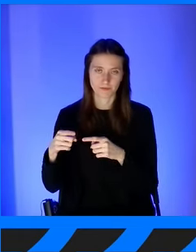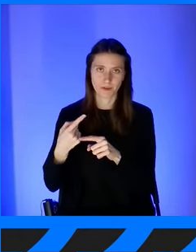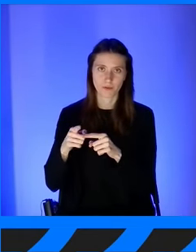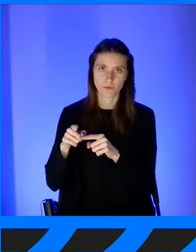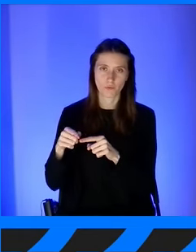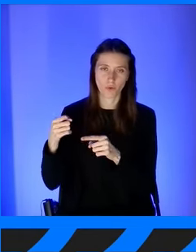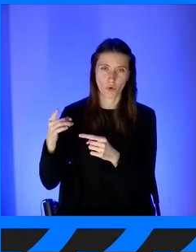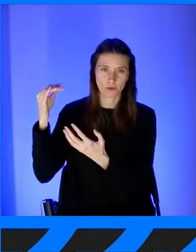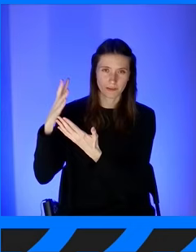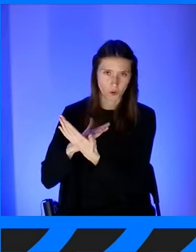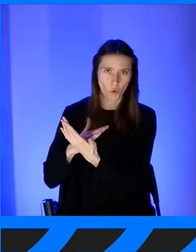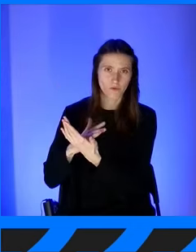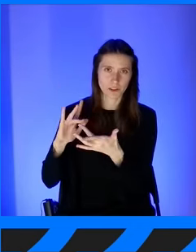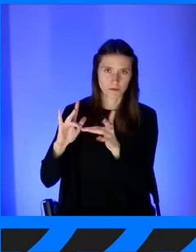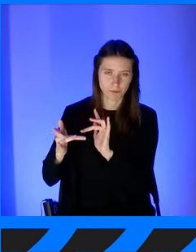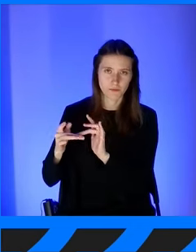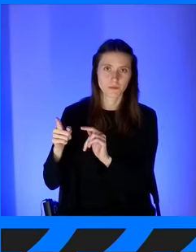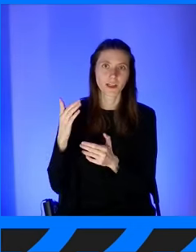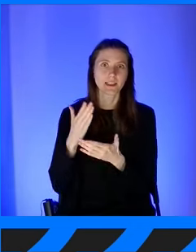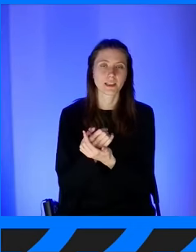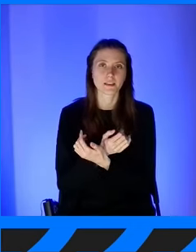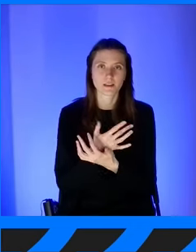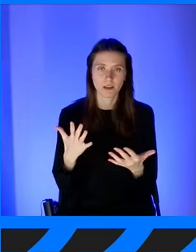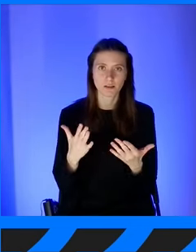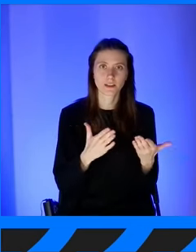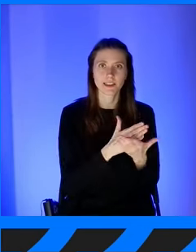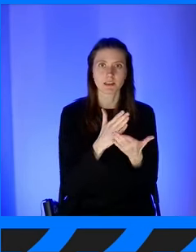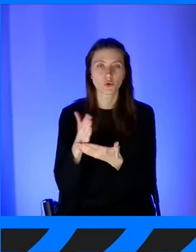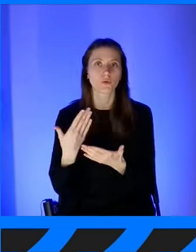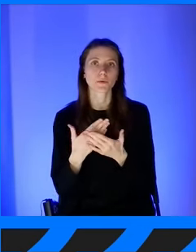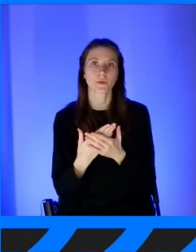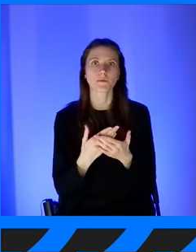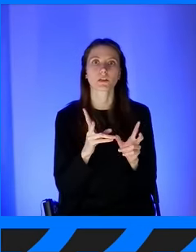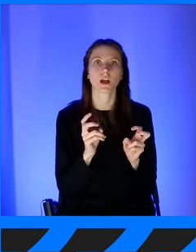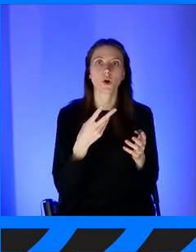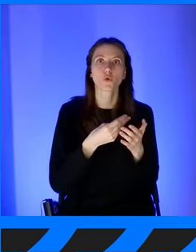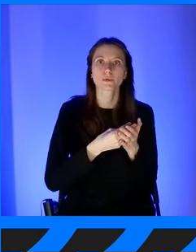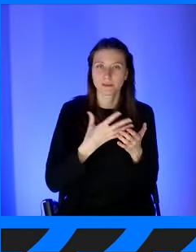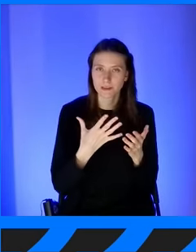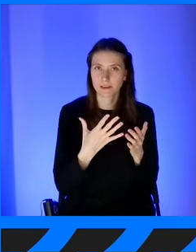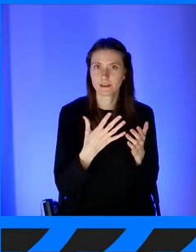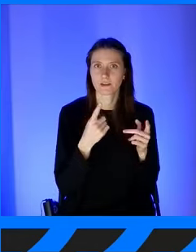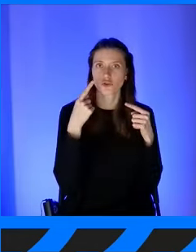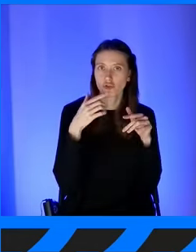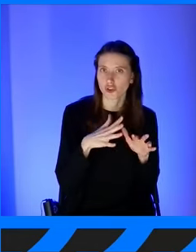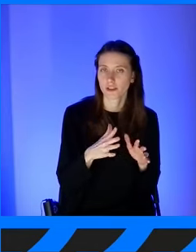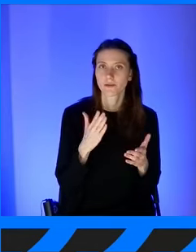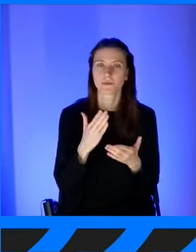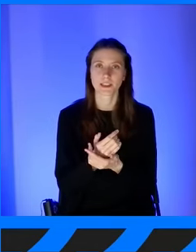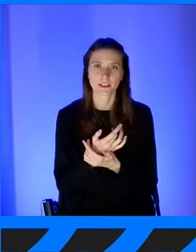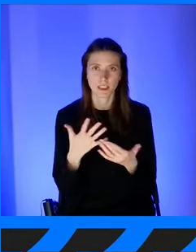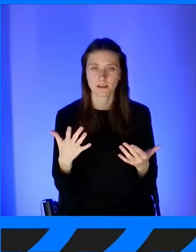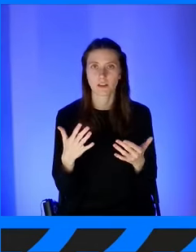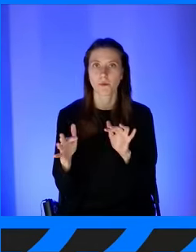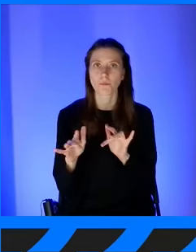то есть есть э целый ряд категорий по которым там оценивается решение есть ряд процессов я вот ну показывал